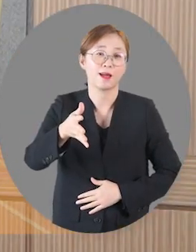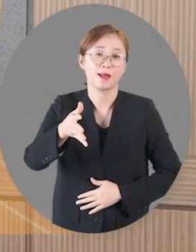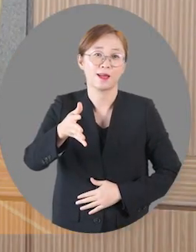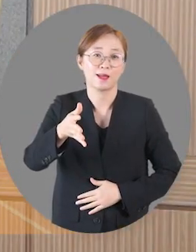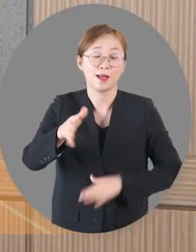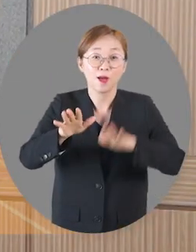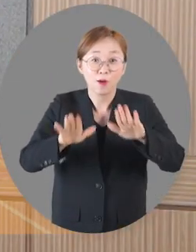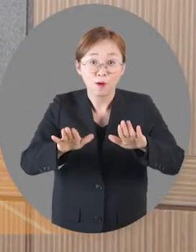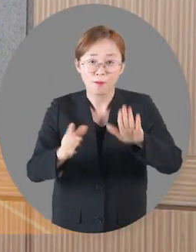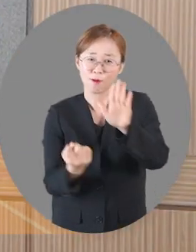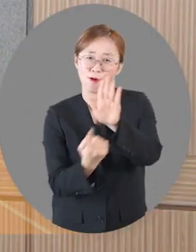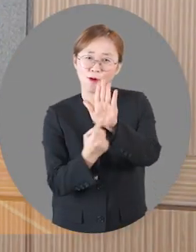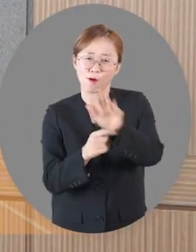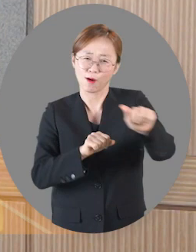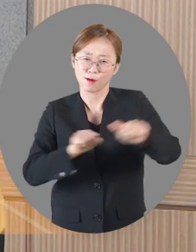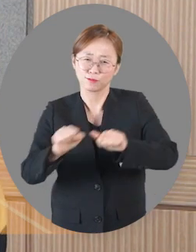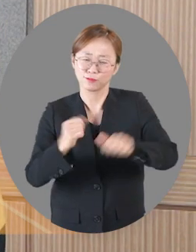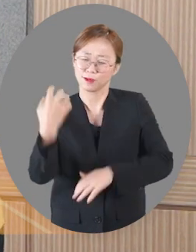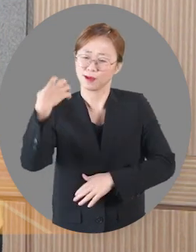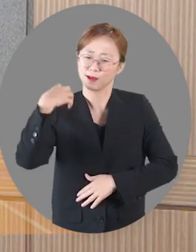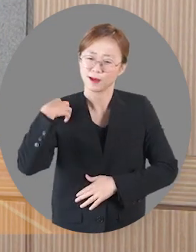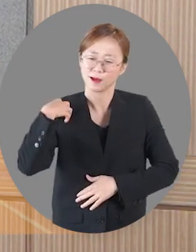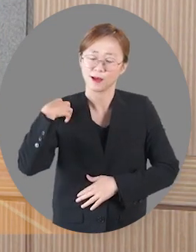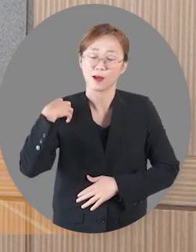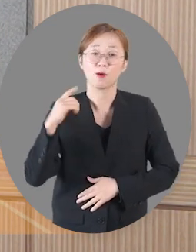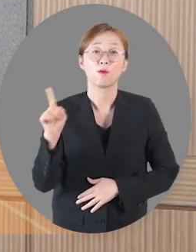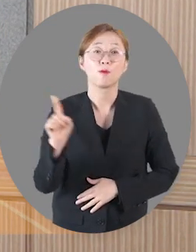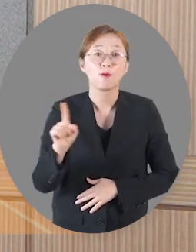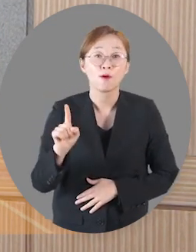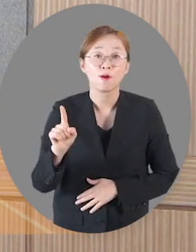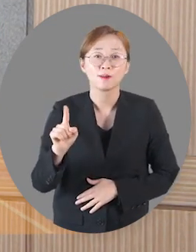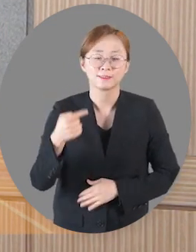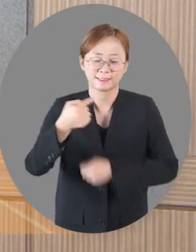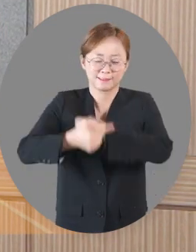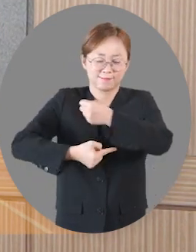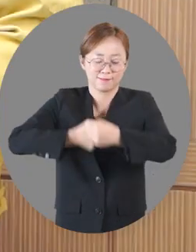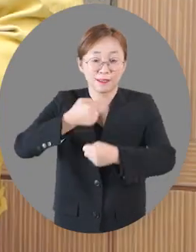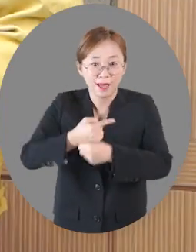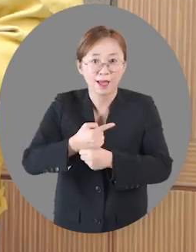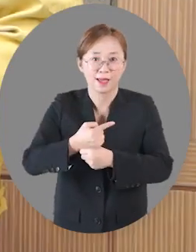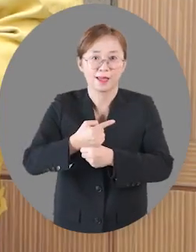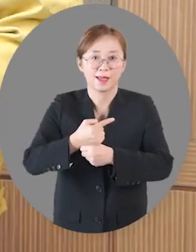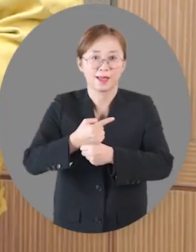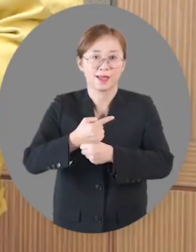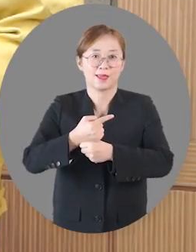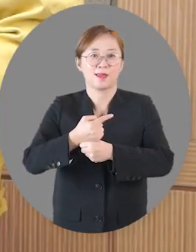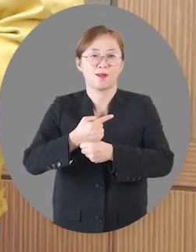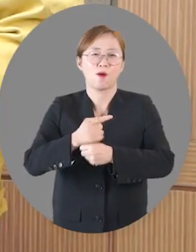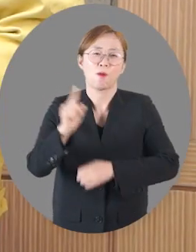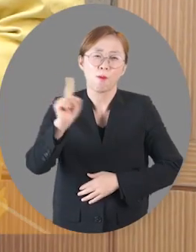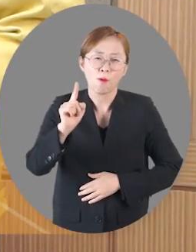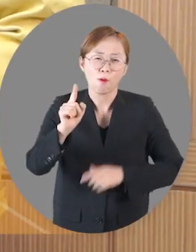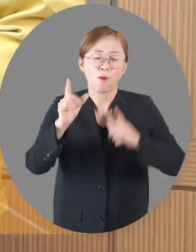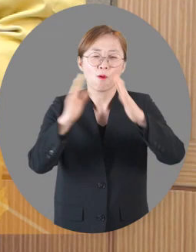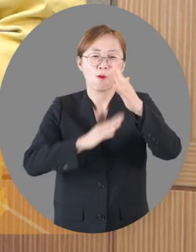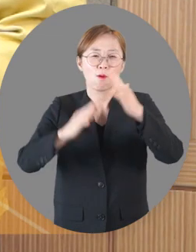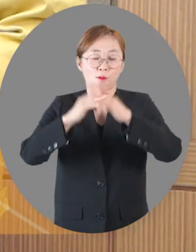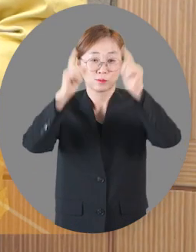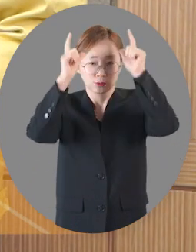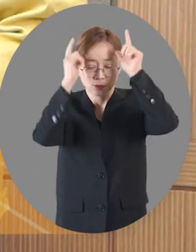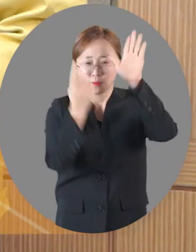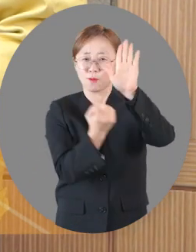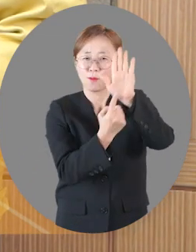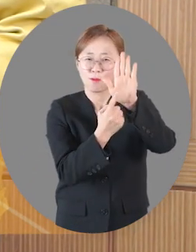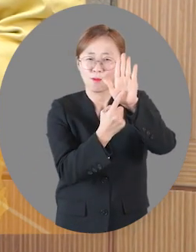우승자인데요. 이번 공주 알바만 후 명예 홍보대사로 위촉됨에 따라 내년 말까지 공주 알바만 후 홍보와